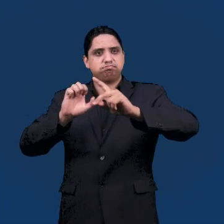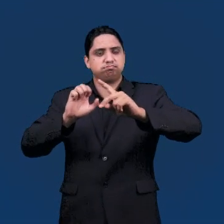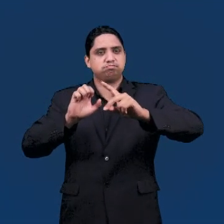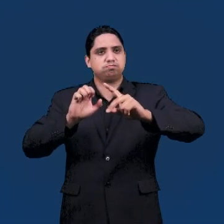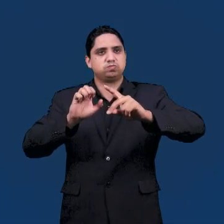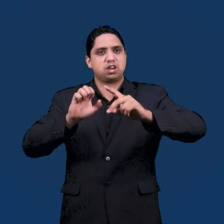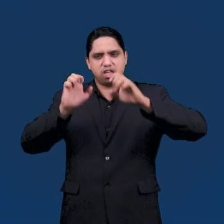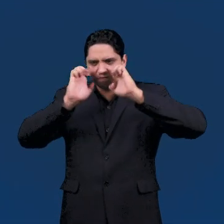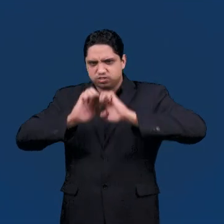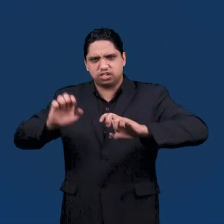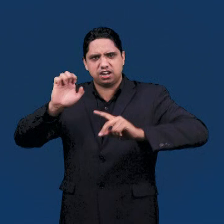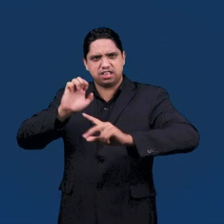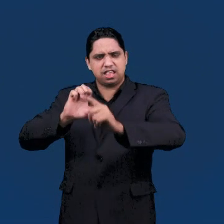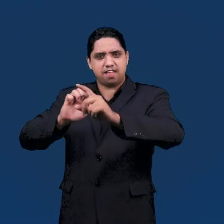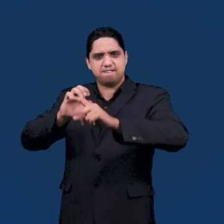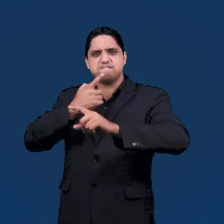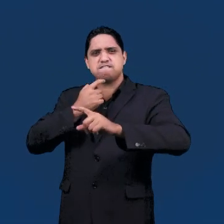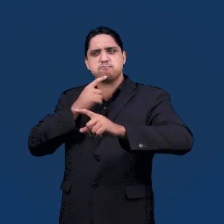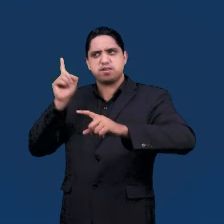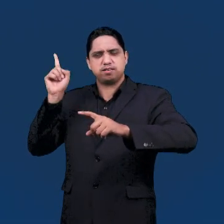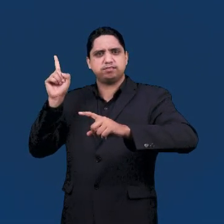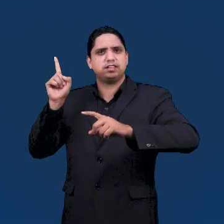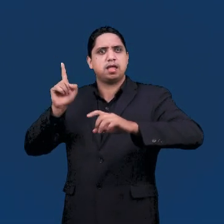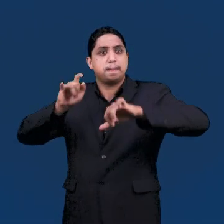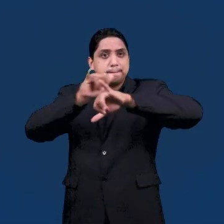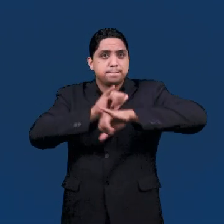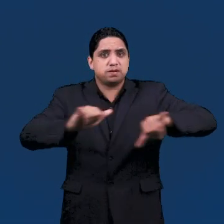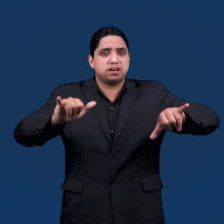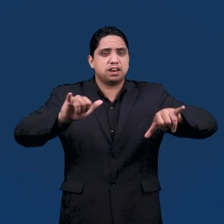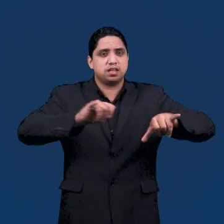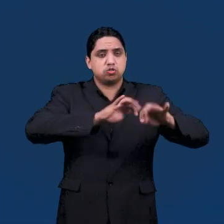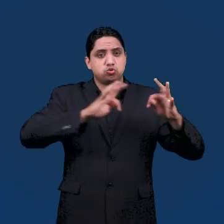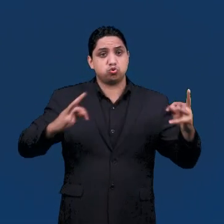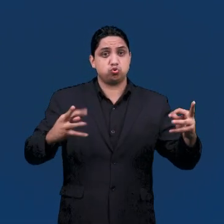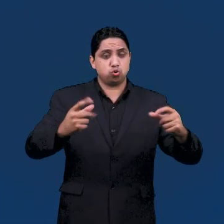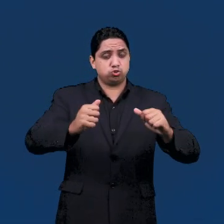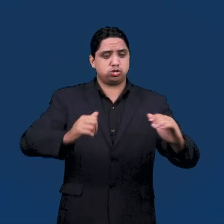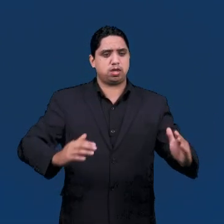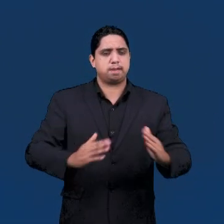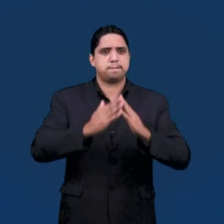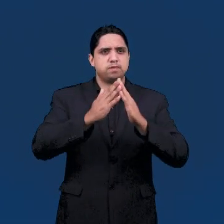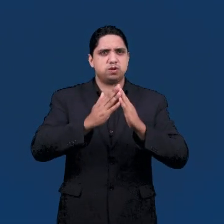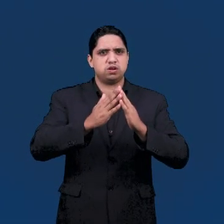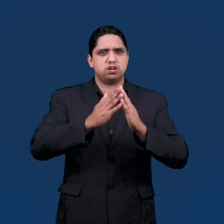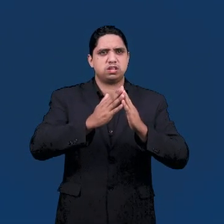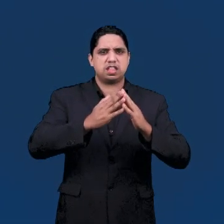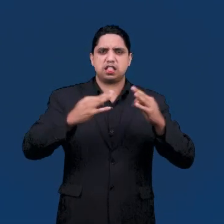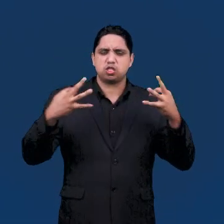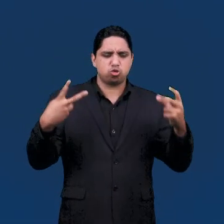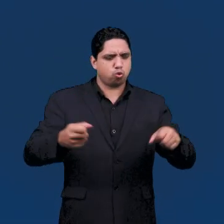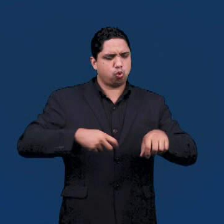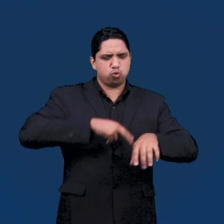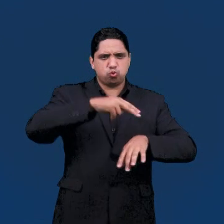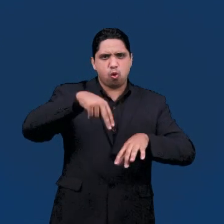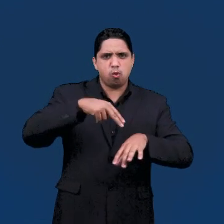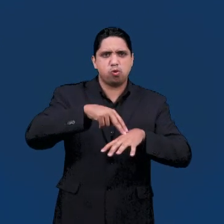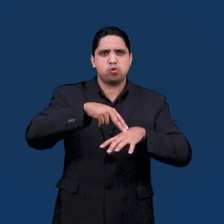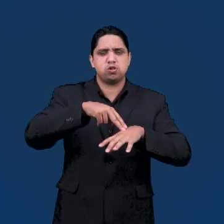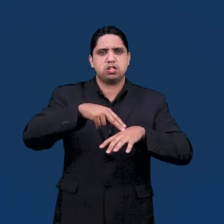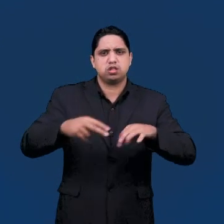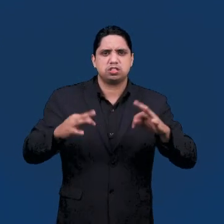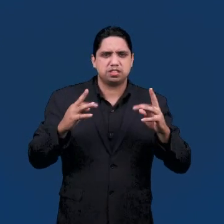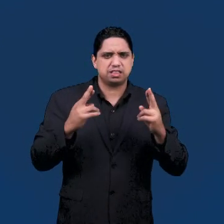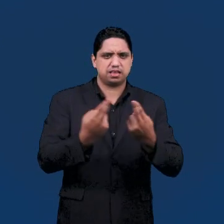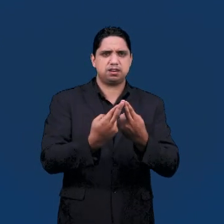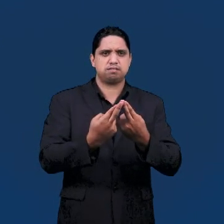ангела, летящего посреди неба, который имел вечное Евангелие, чтобы благовествовать живущим на земле и всякому племени,